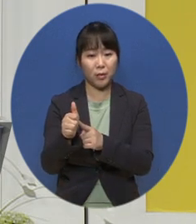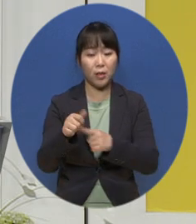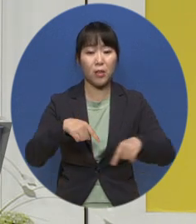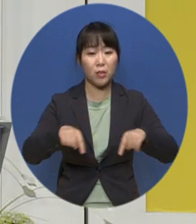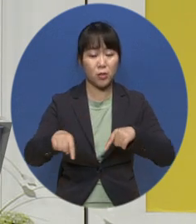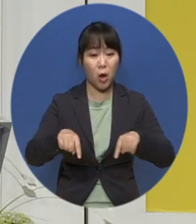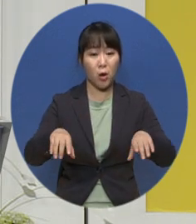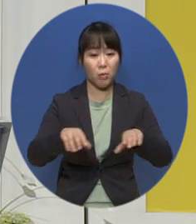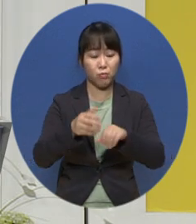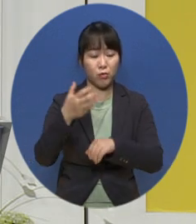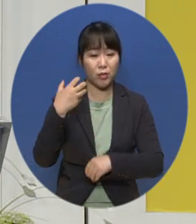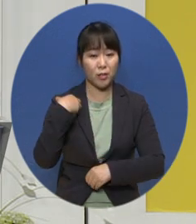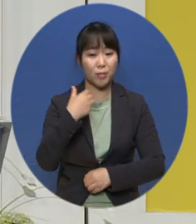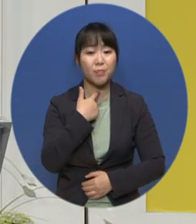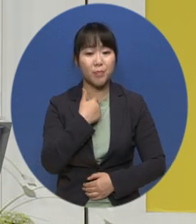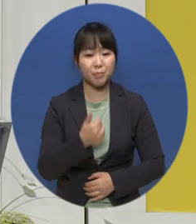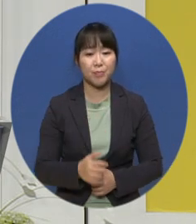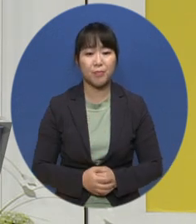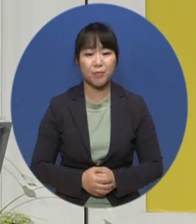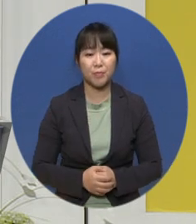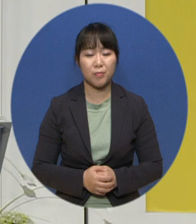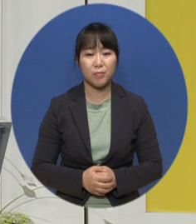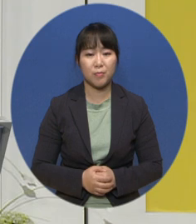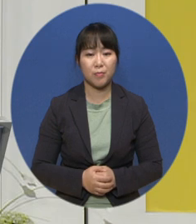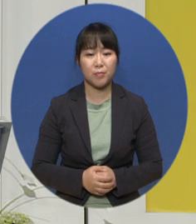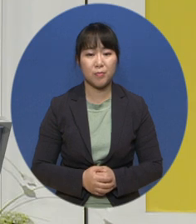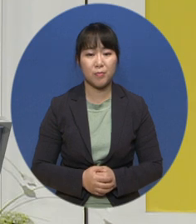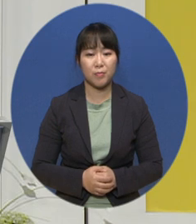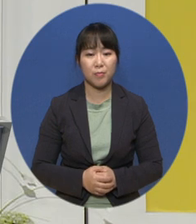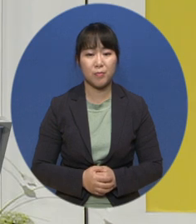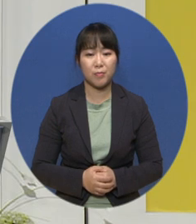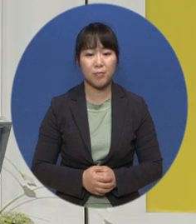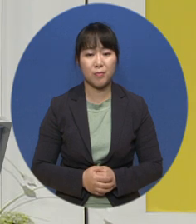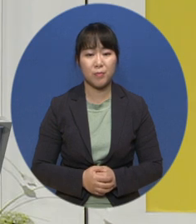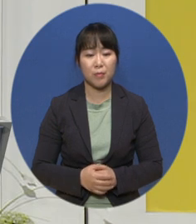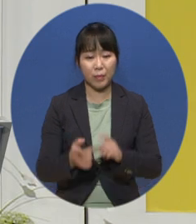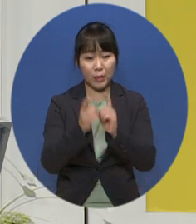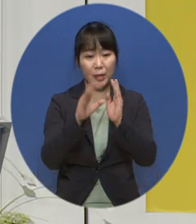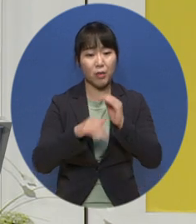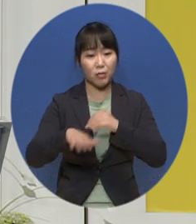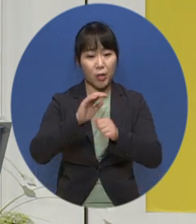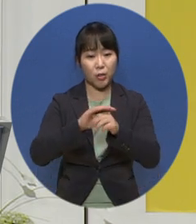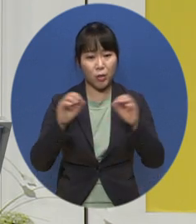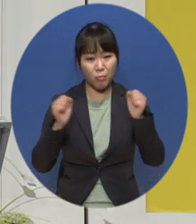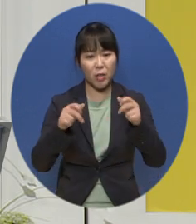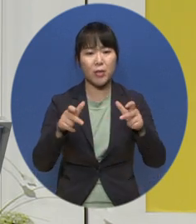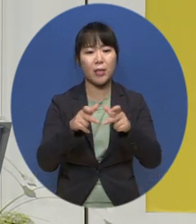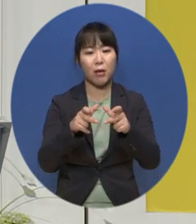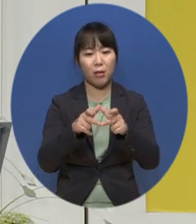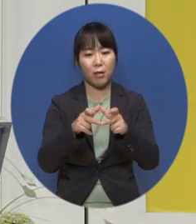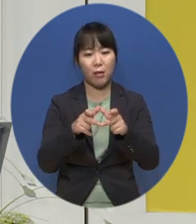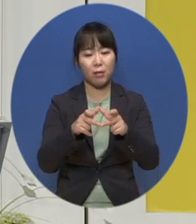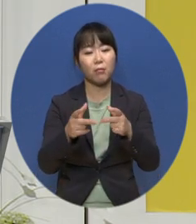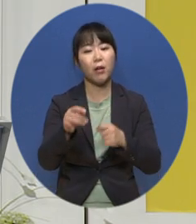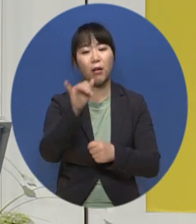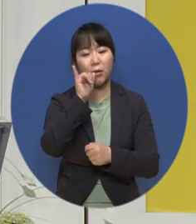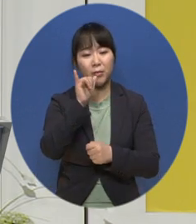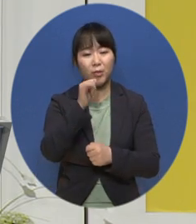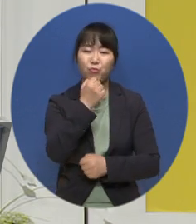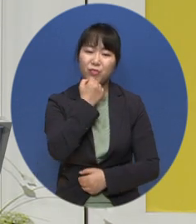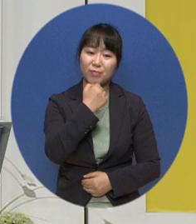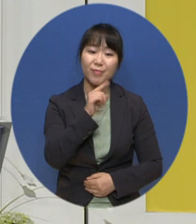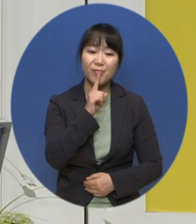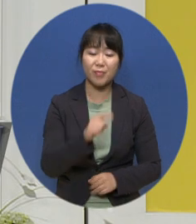그런데 1만 내서 있다가 우리 경부에 는 장애인들이 이렇게 했습니다 게다가 그런데 웃으면서